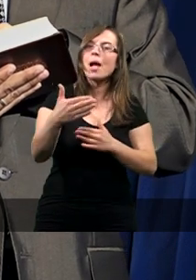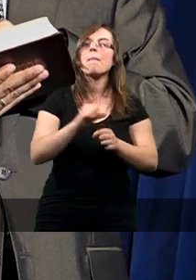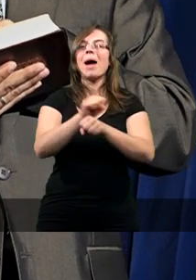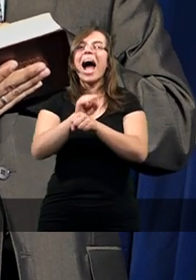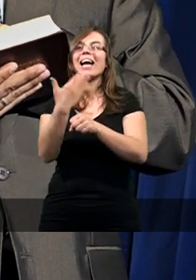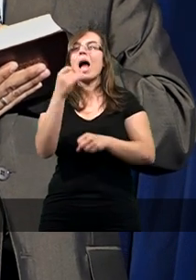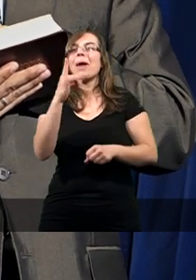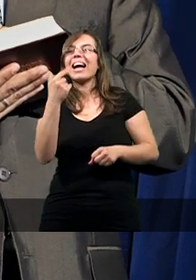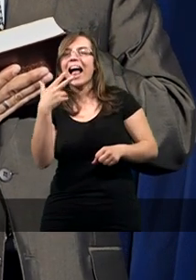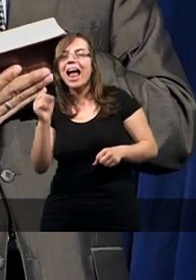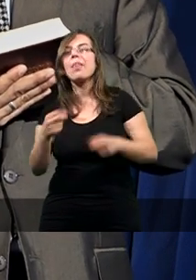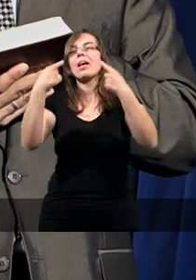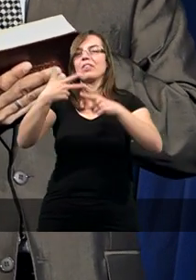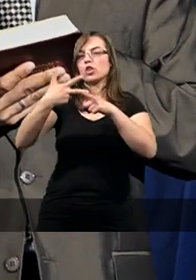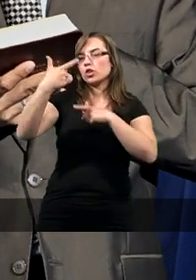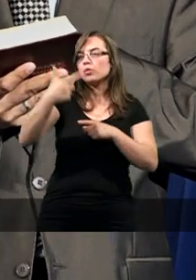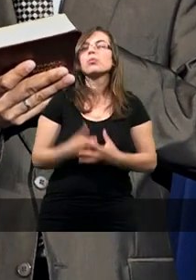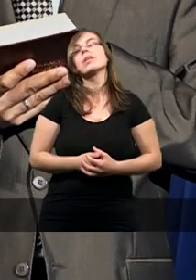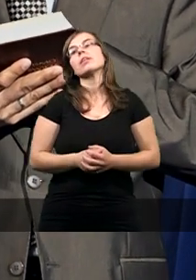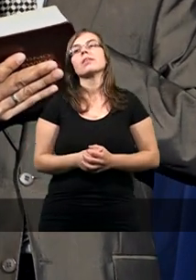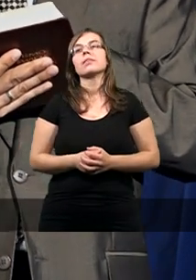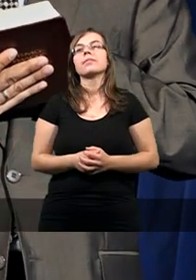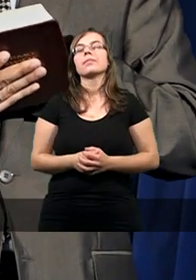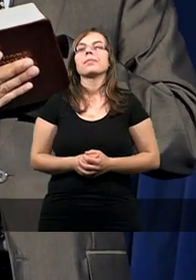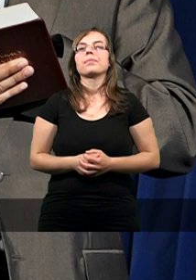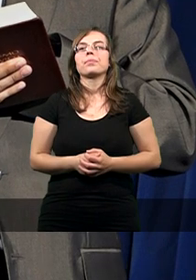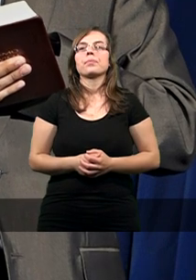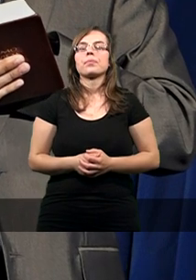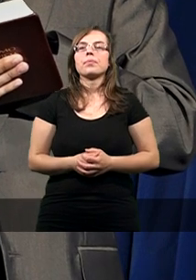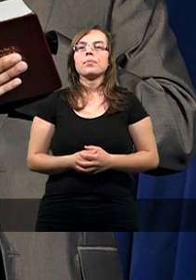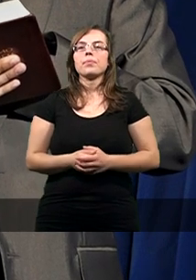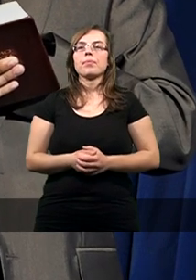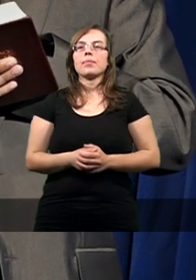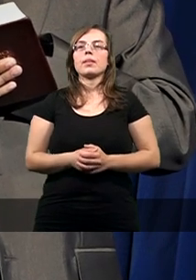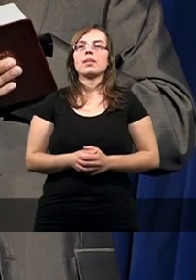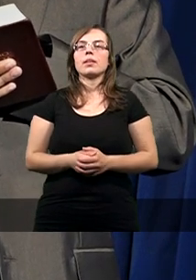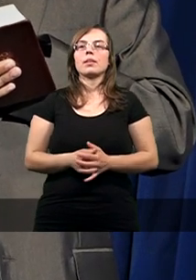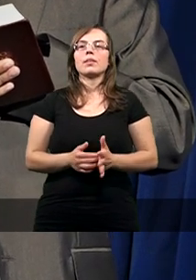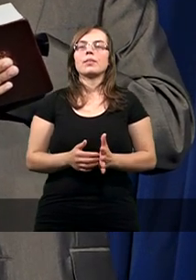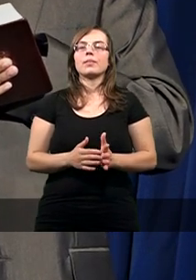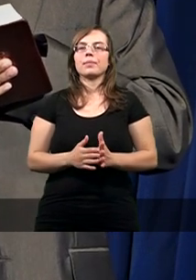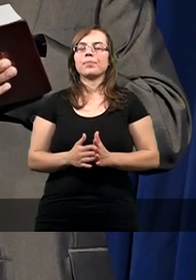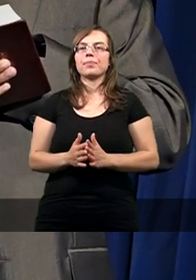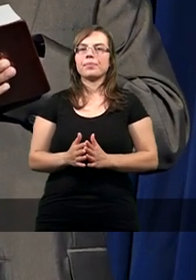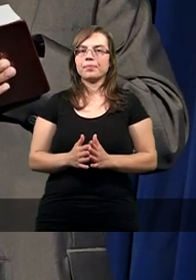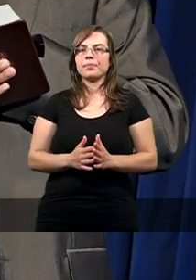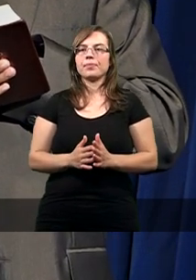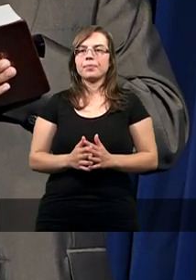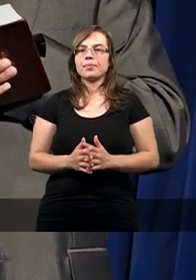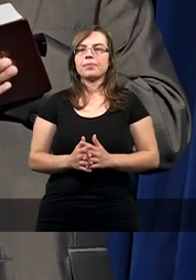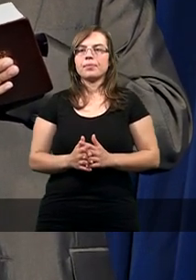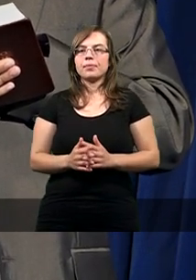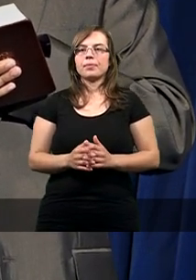Marii Magdaleny, wiersz 32. Then when Mary came where Jesus was and saw him, she fell at his